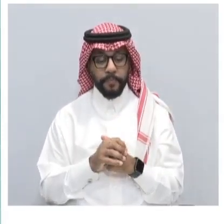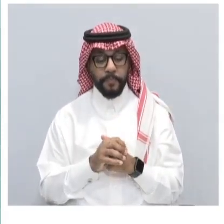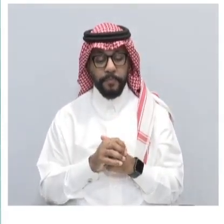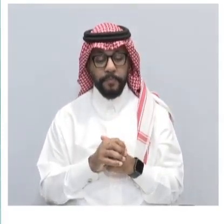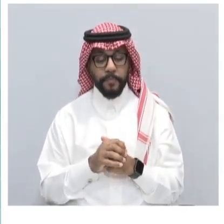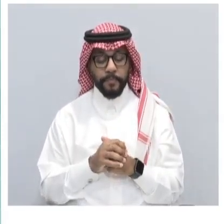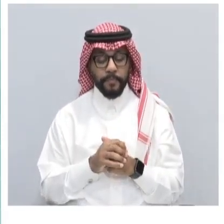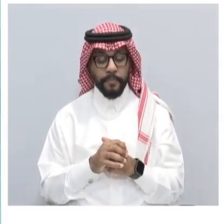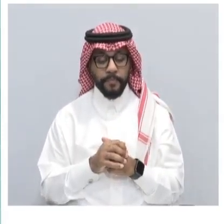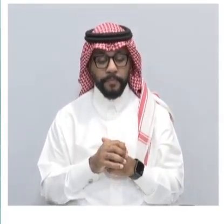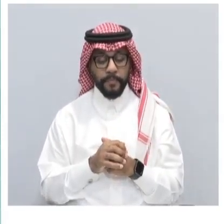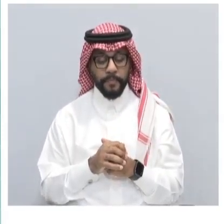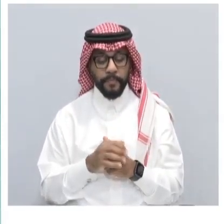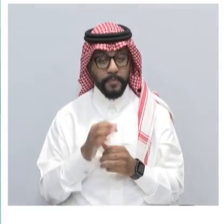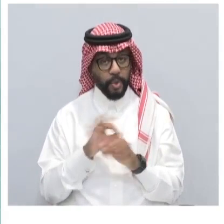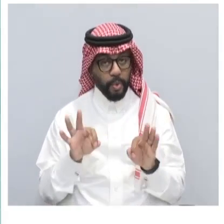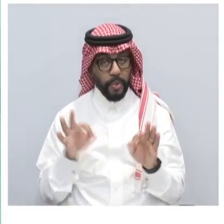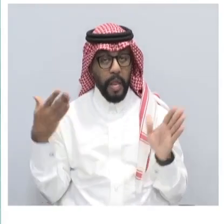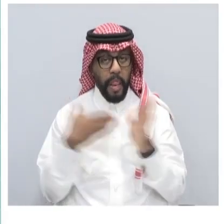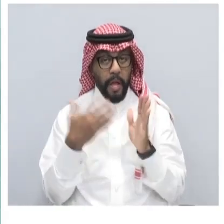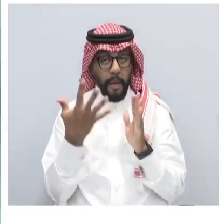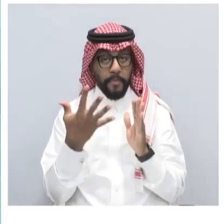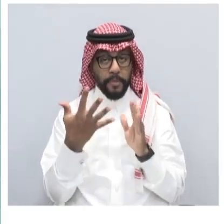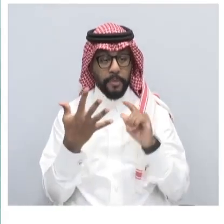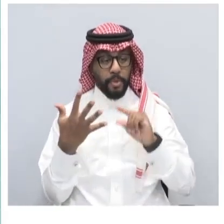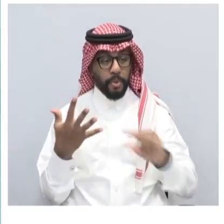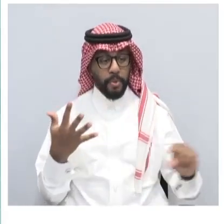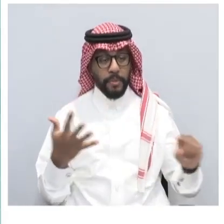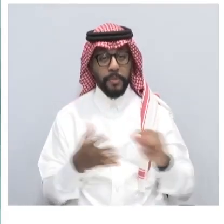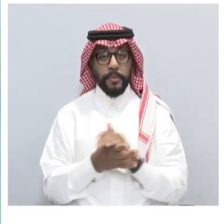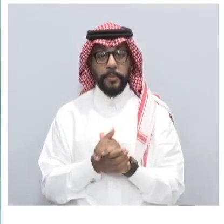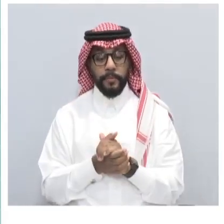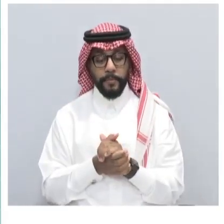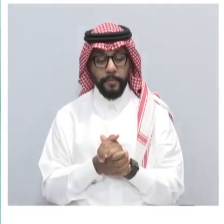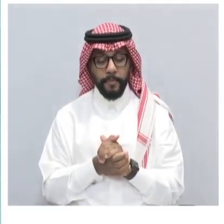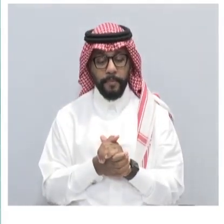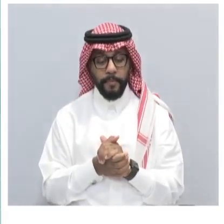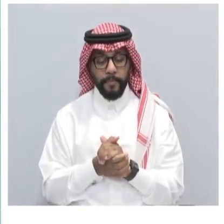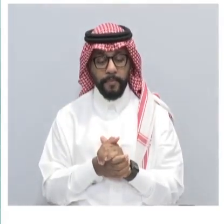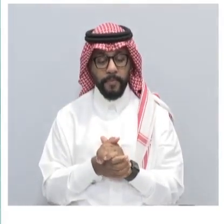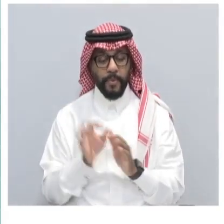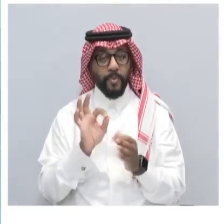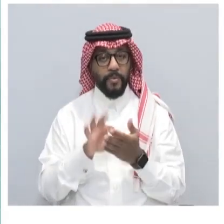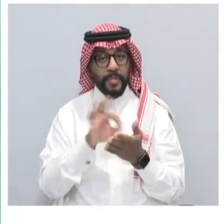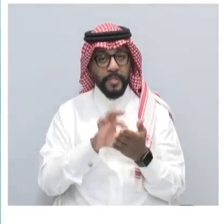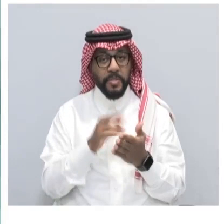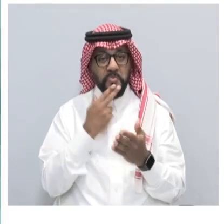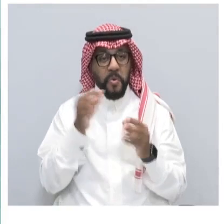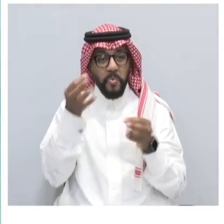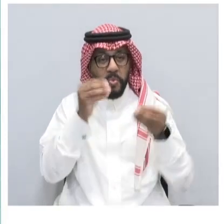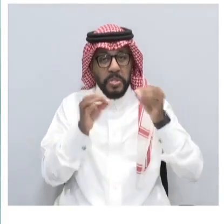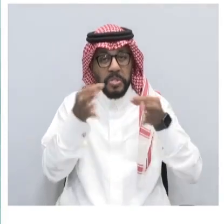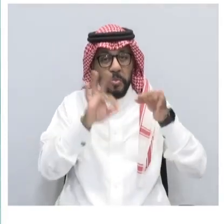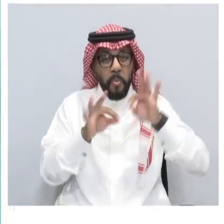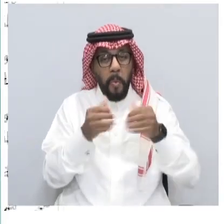فنلاحظ ستظهر حدود الصفحه بالنقش المحدد على الصوره او على صفحتك مثل ما هو واضح لدينا عندنا رقم